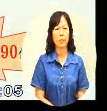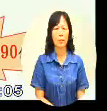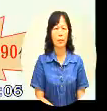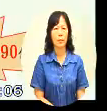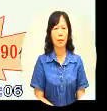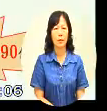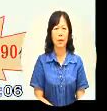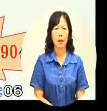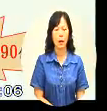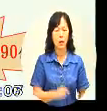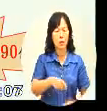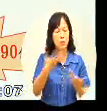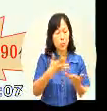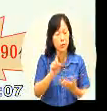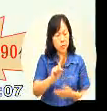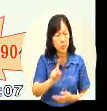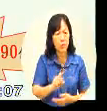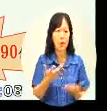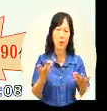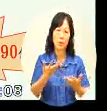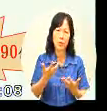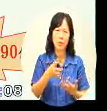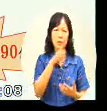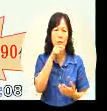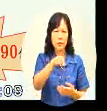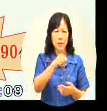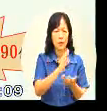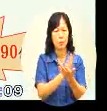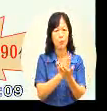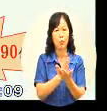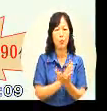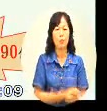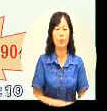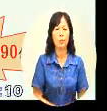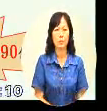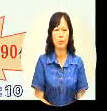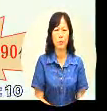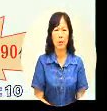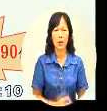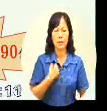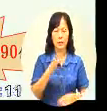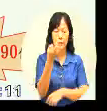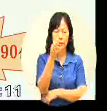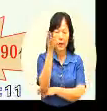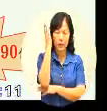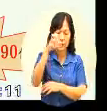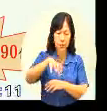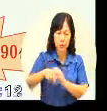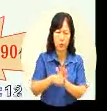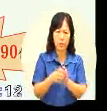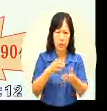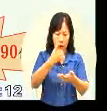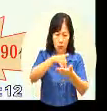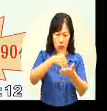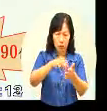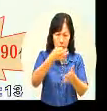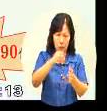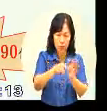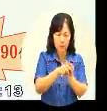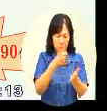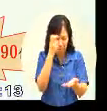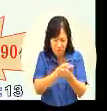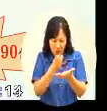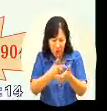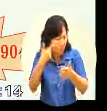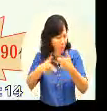那问题是出在这一本呢由财政局编列的地价税是严重的不合